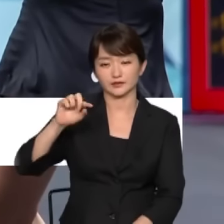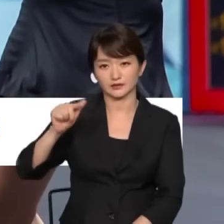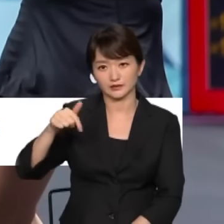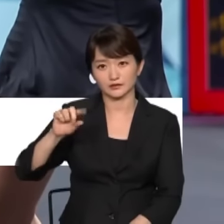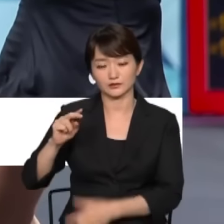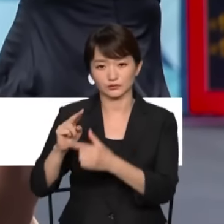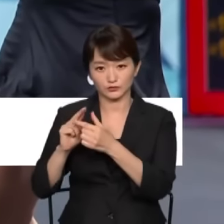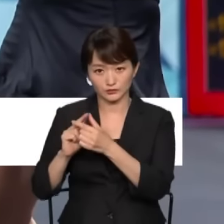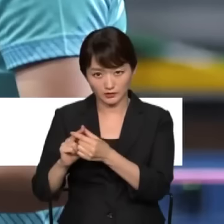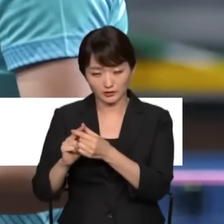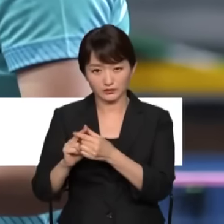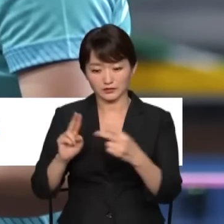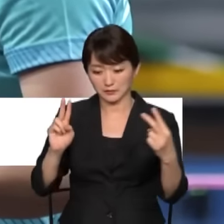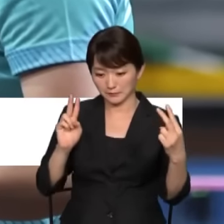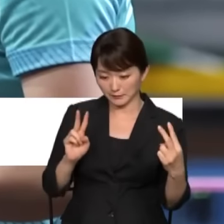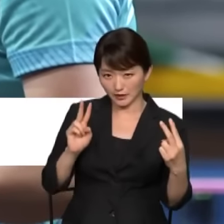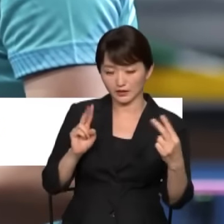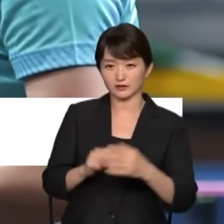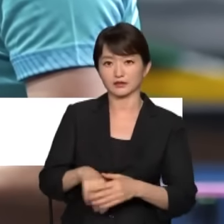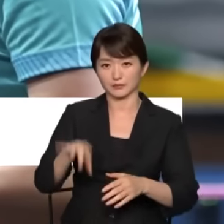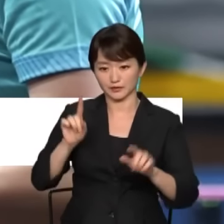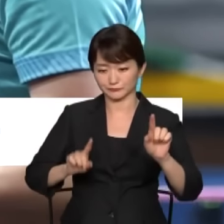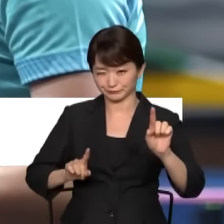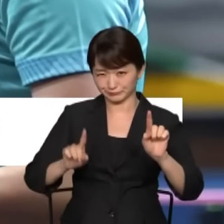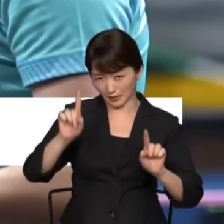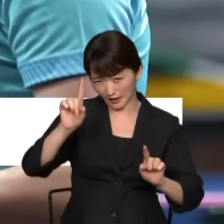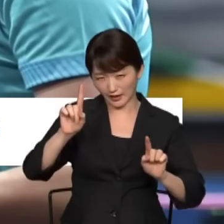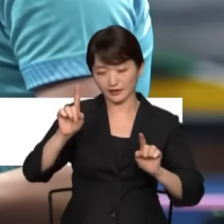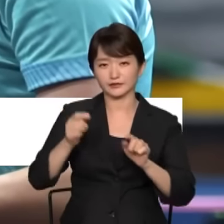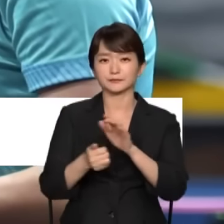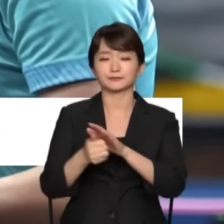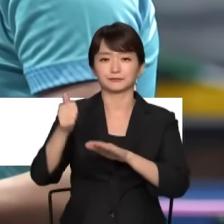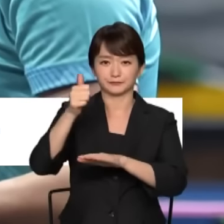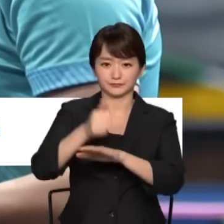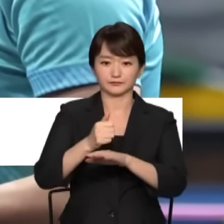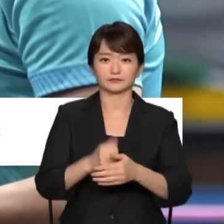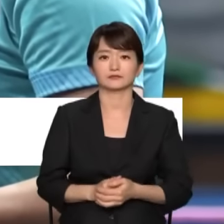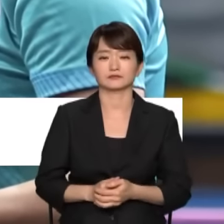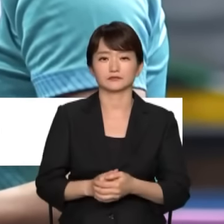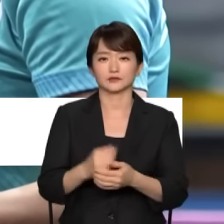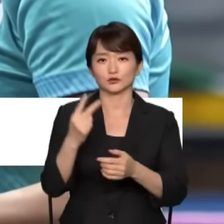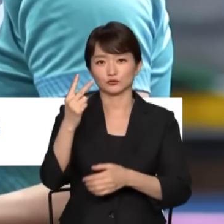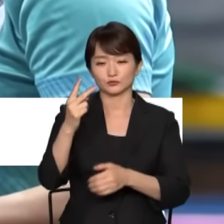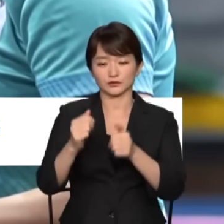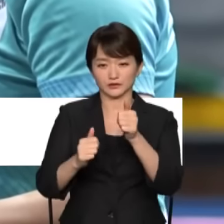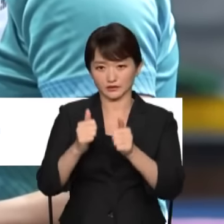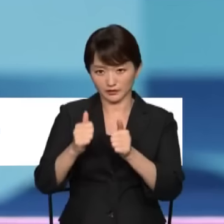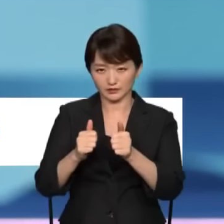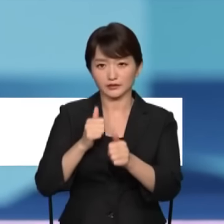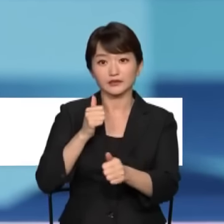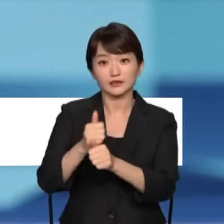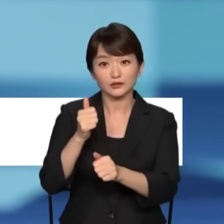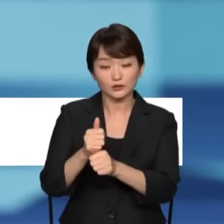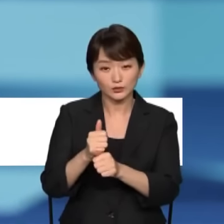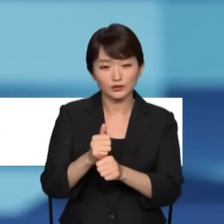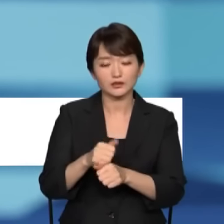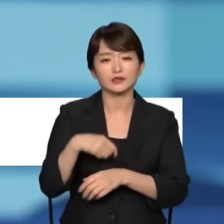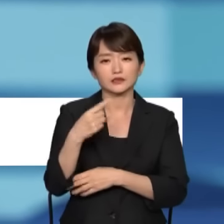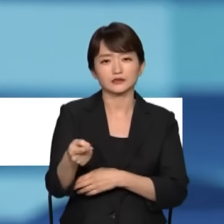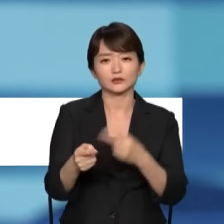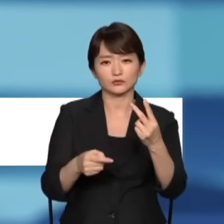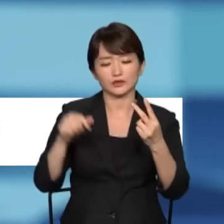전지희조가 나선 첫 번째 복식 경기에서 기선 제압에 성공했습니다. 첫 두 게임을 이기고 뒤에 두 게임을 내주면서 추격을 허용하긴